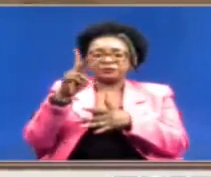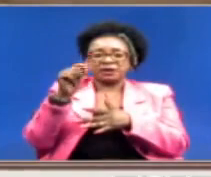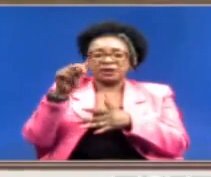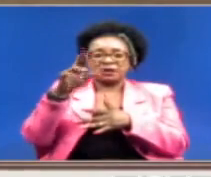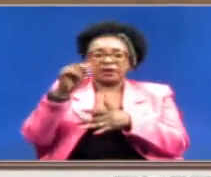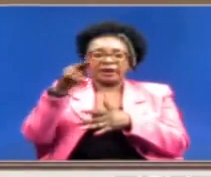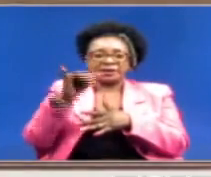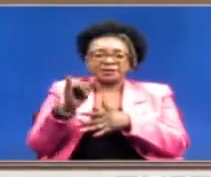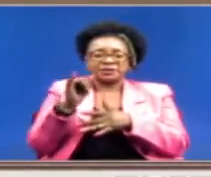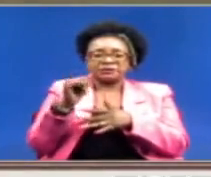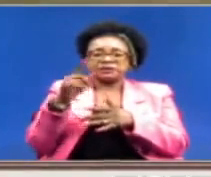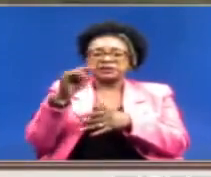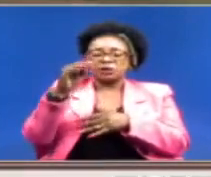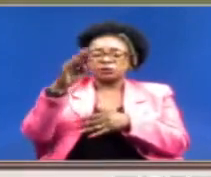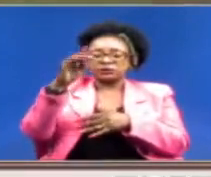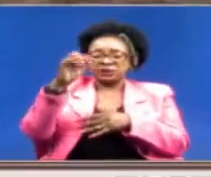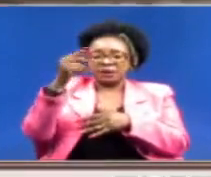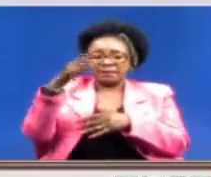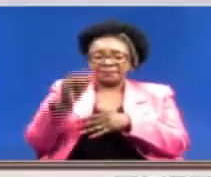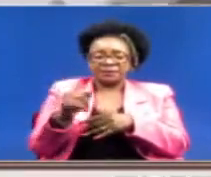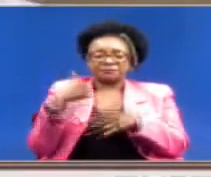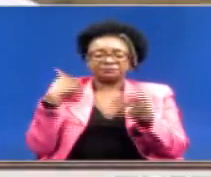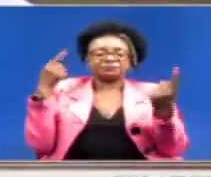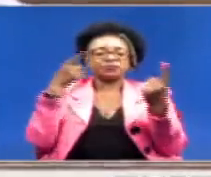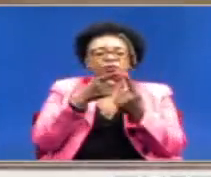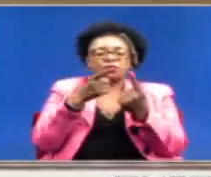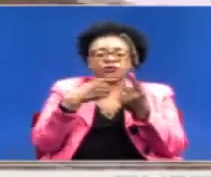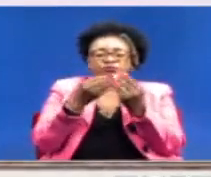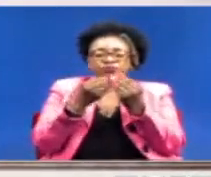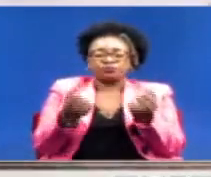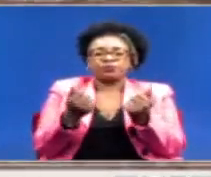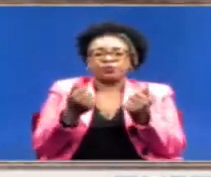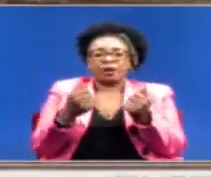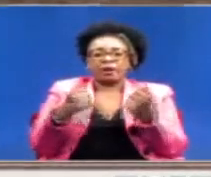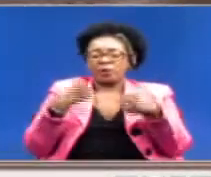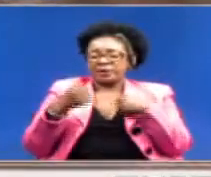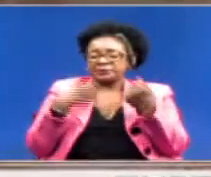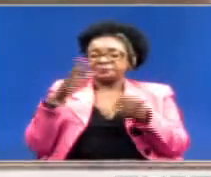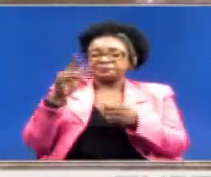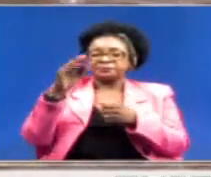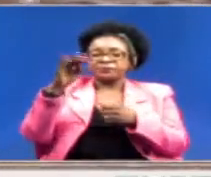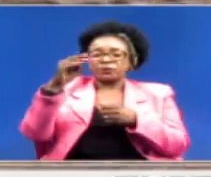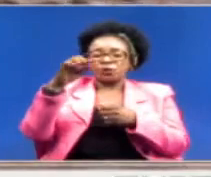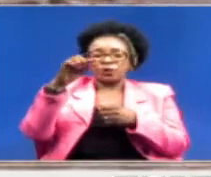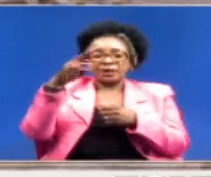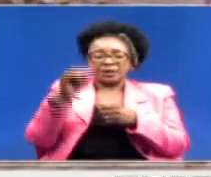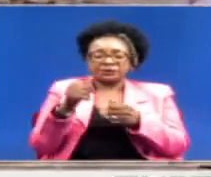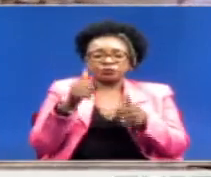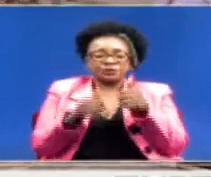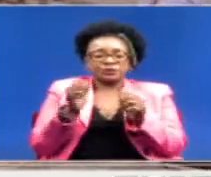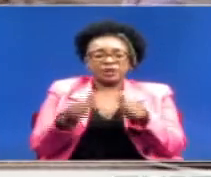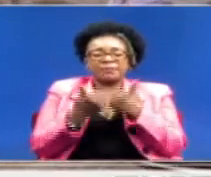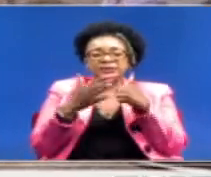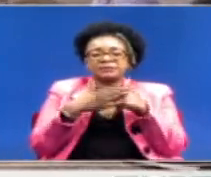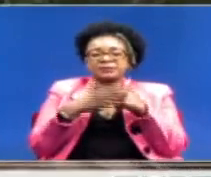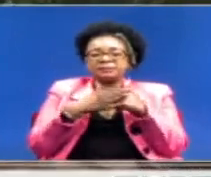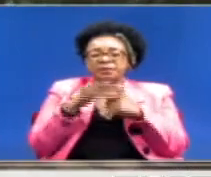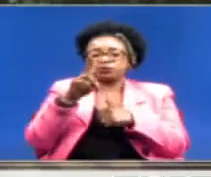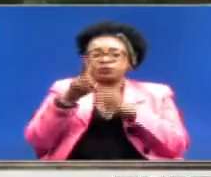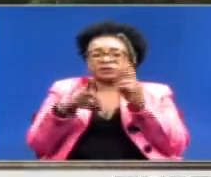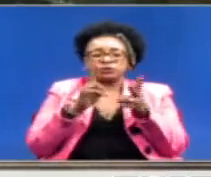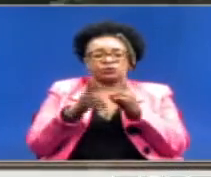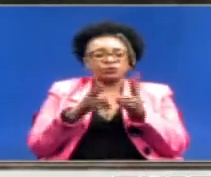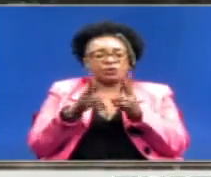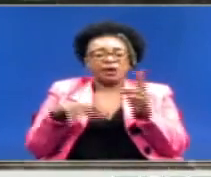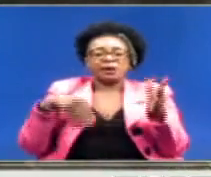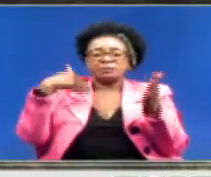wake Tausif Han wanalenga kung'aa katika mashindano ya Rwanda Mountain Gorilla ambayo yatafanyika Septemba 22